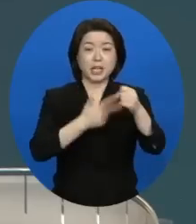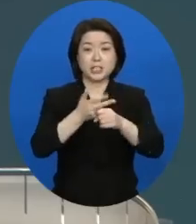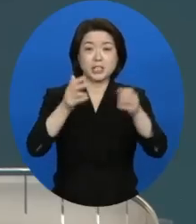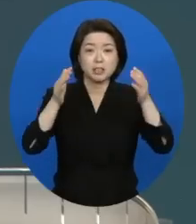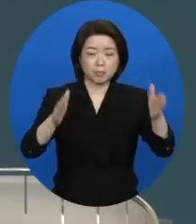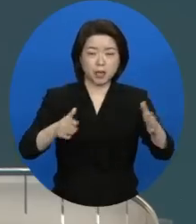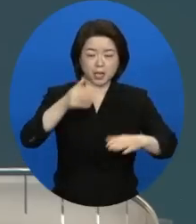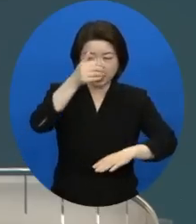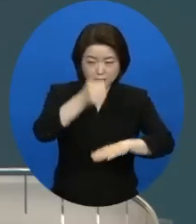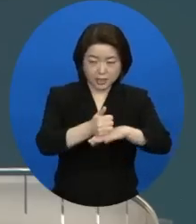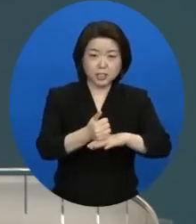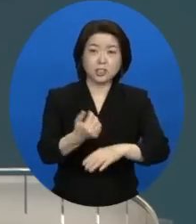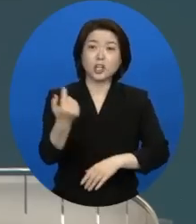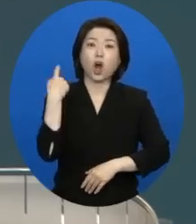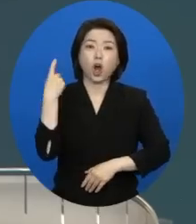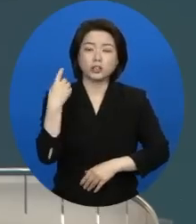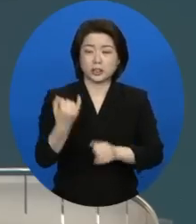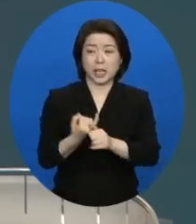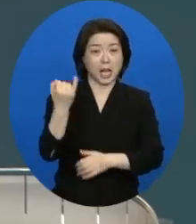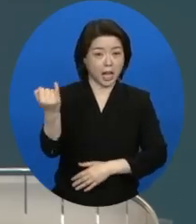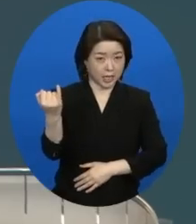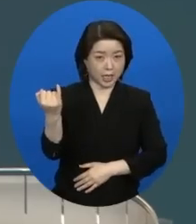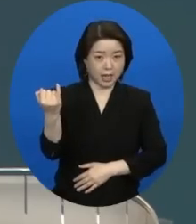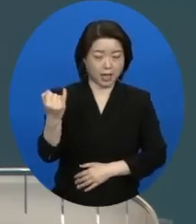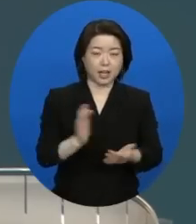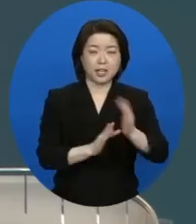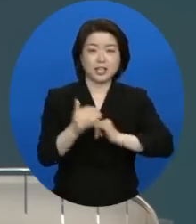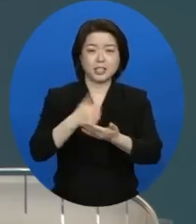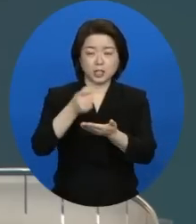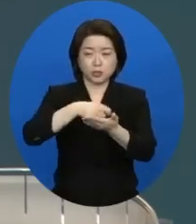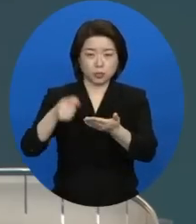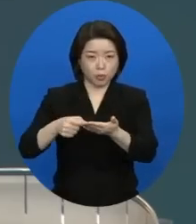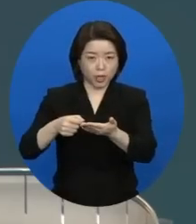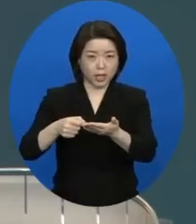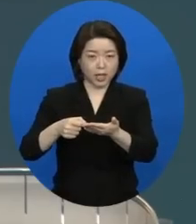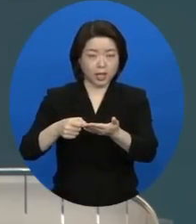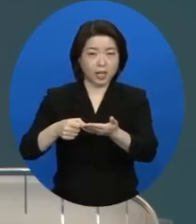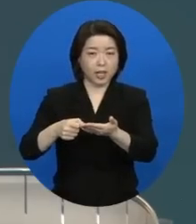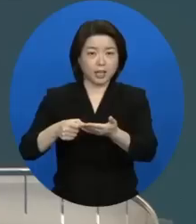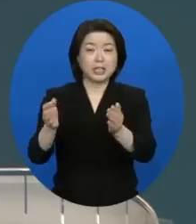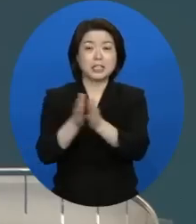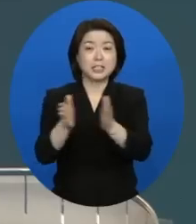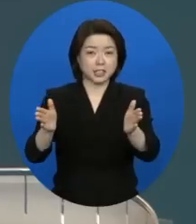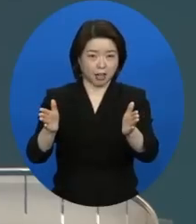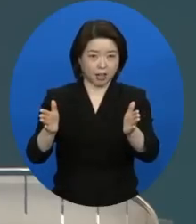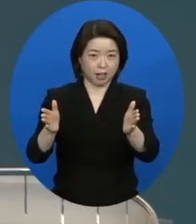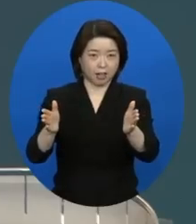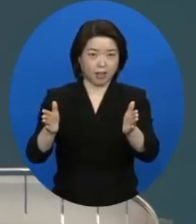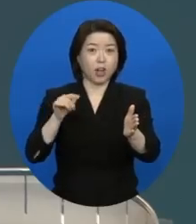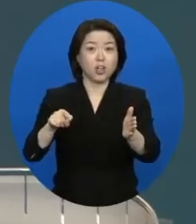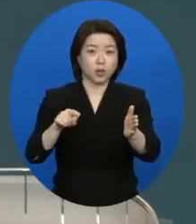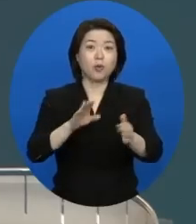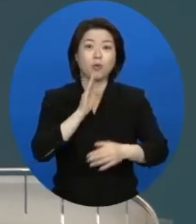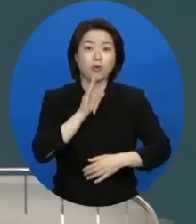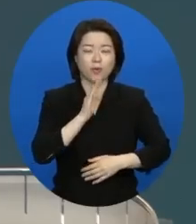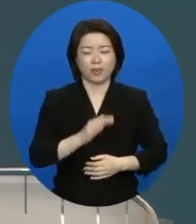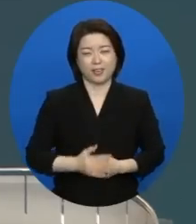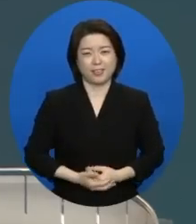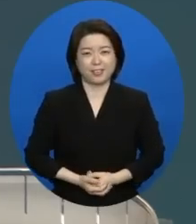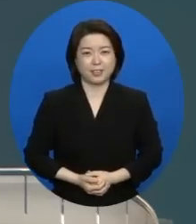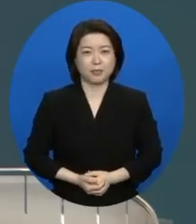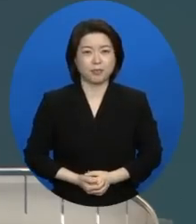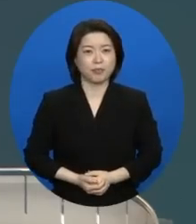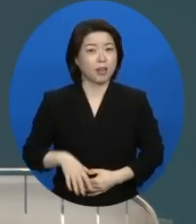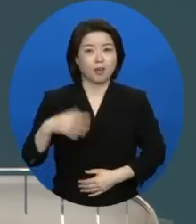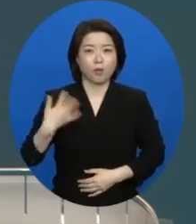드디어 어제 아내가 예수 동행일기를 쓰기 시작하였다는 사실입니다.